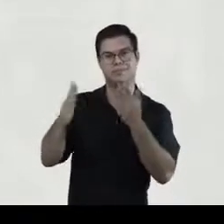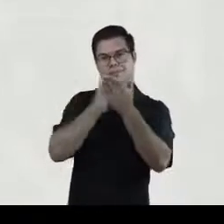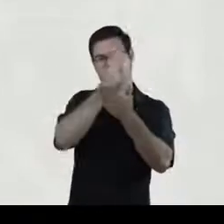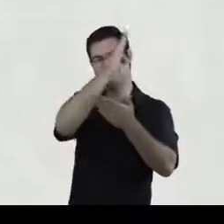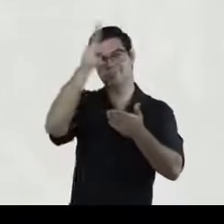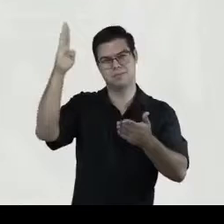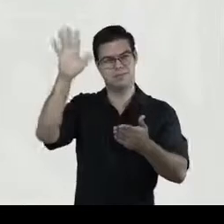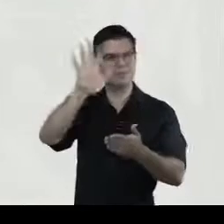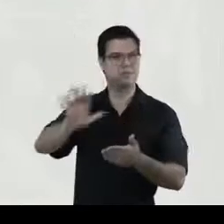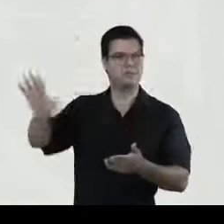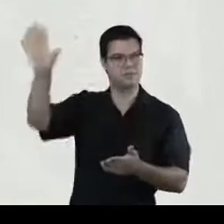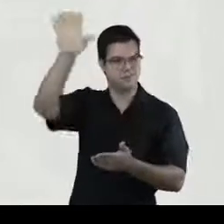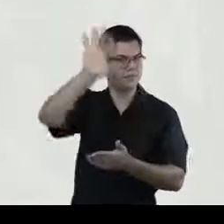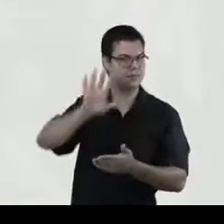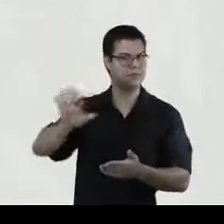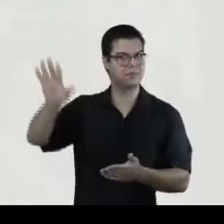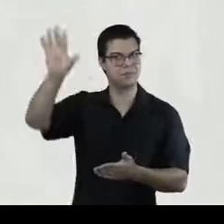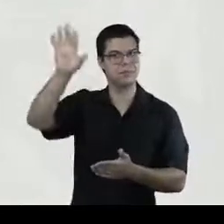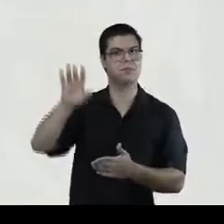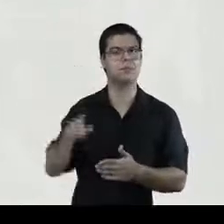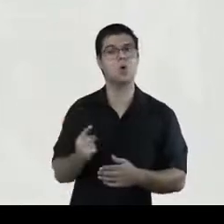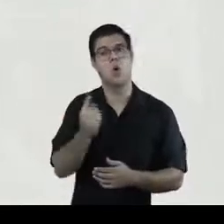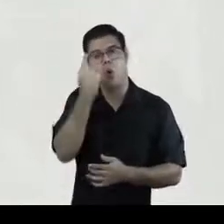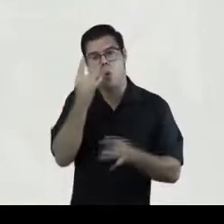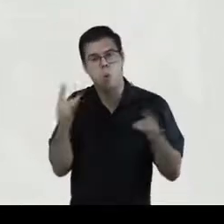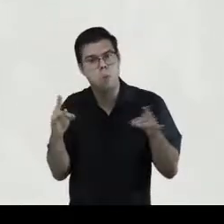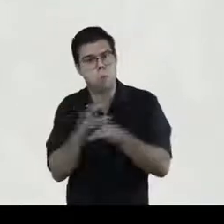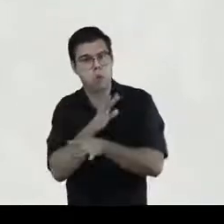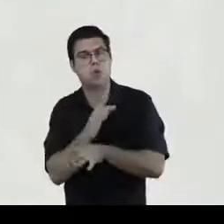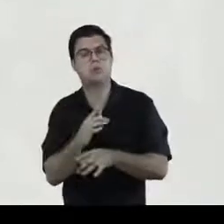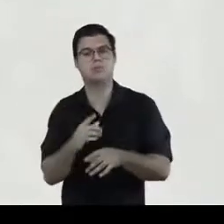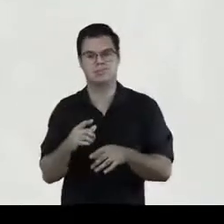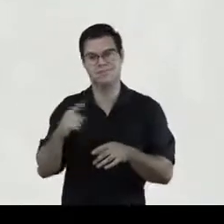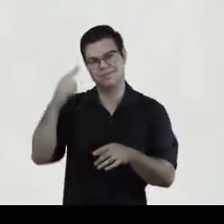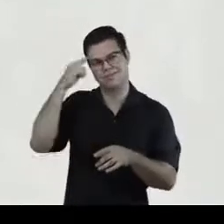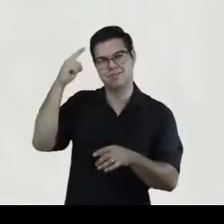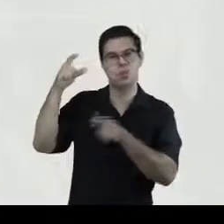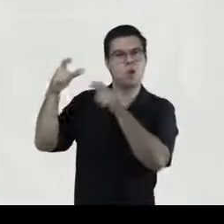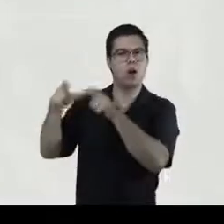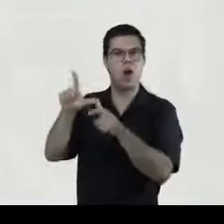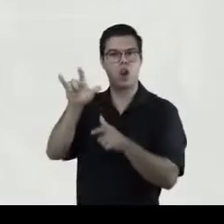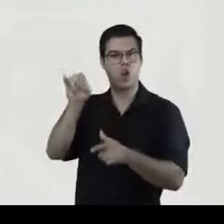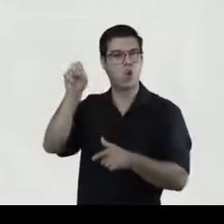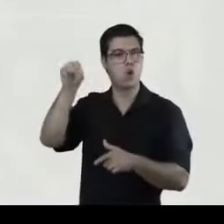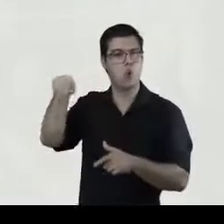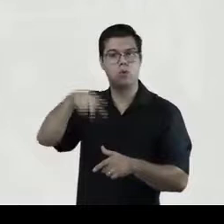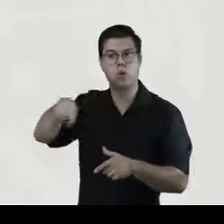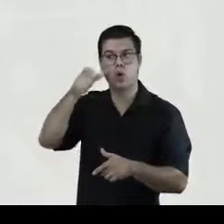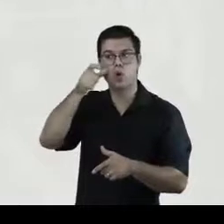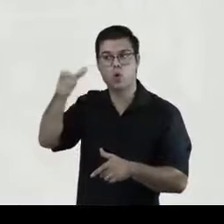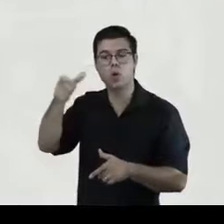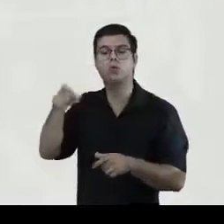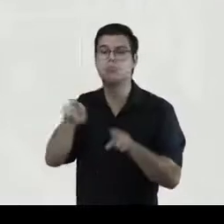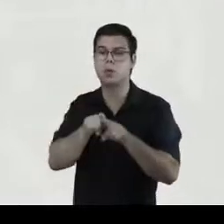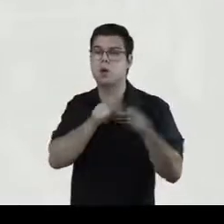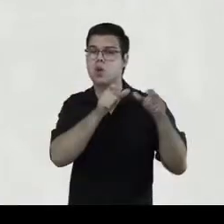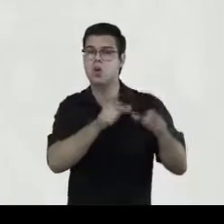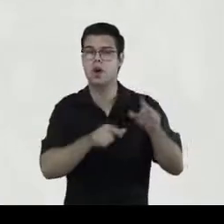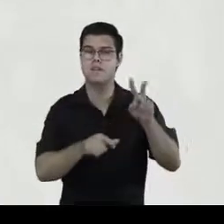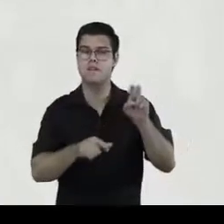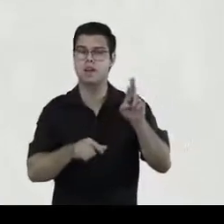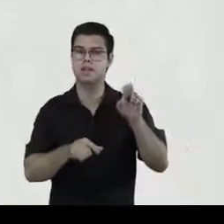à complet, l'exemplaire de Lyon qui nous intéresse, un à Versailles et deux à la British Library. L'édition de 1556,